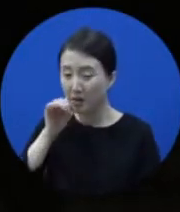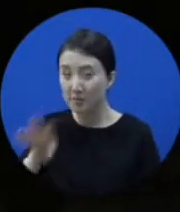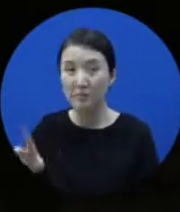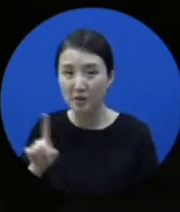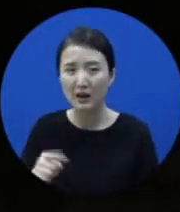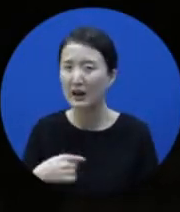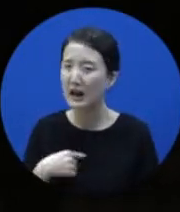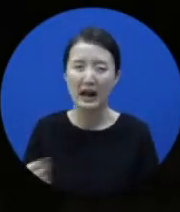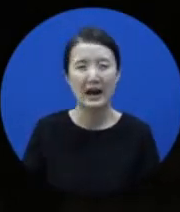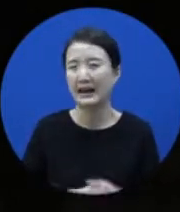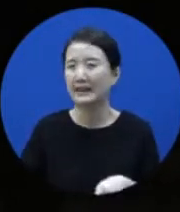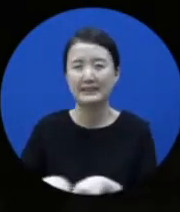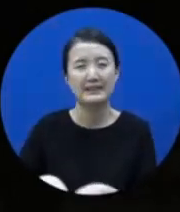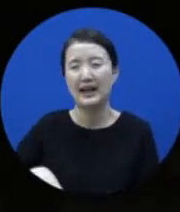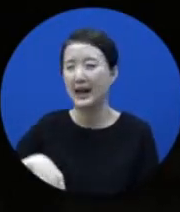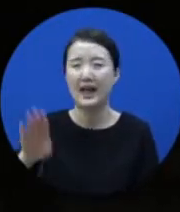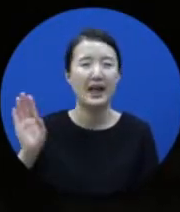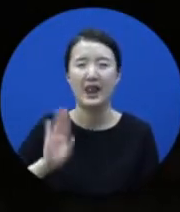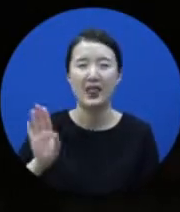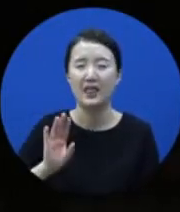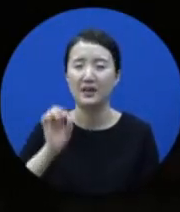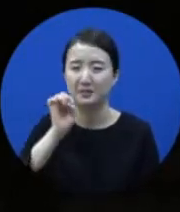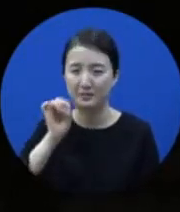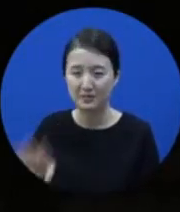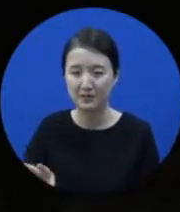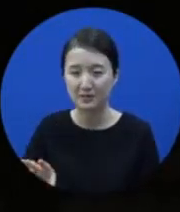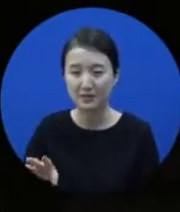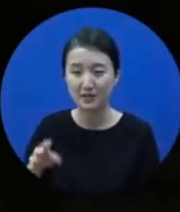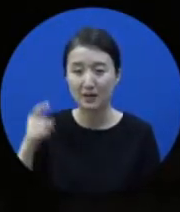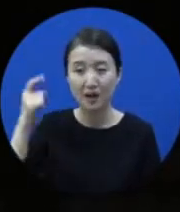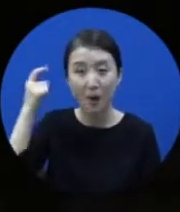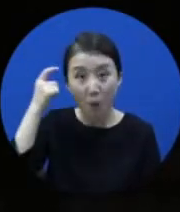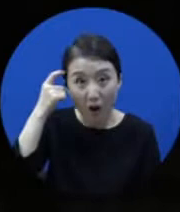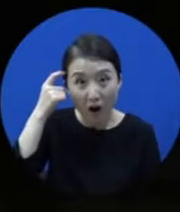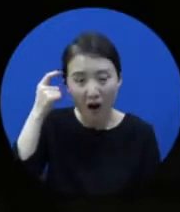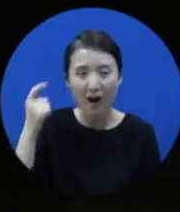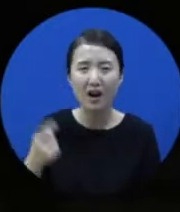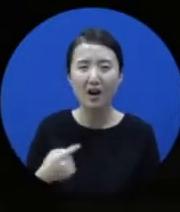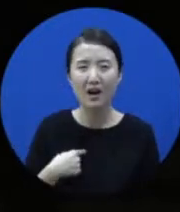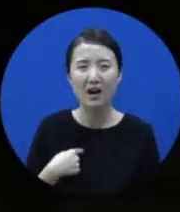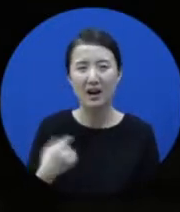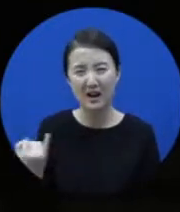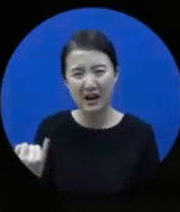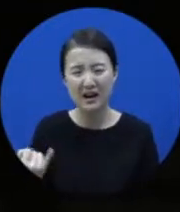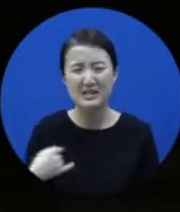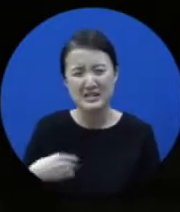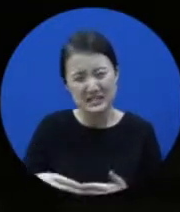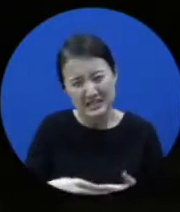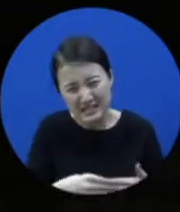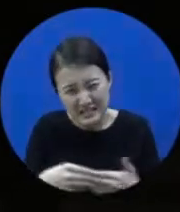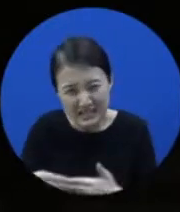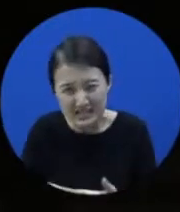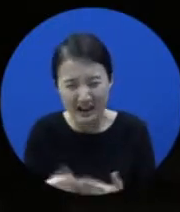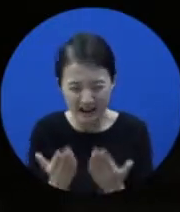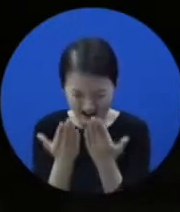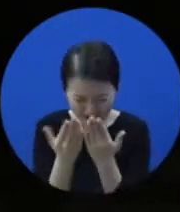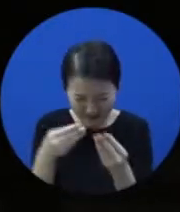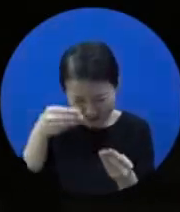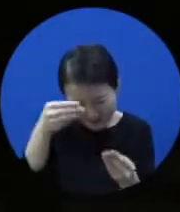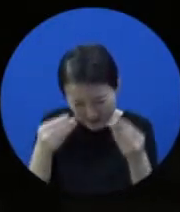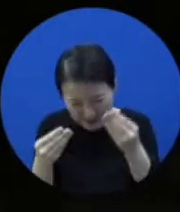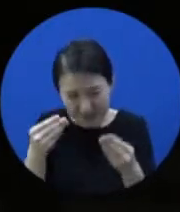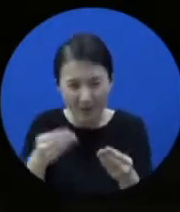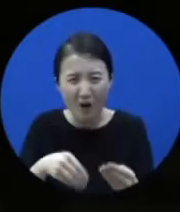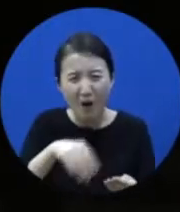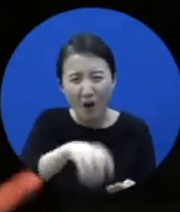이유는 얘랑 같이 가면 제가 다 데리고 다녀야 되고 지도 보면서 보이지 않는 눈에 보면서 어디